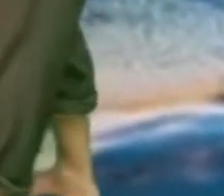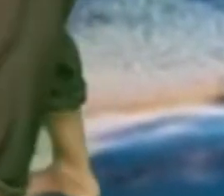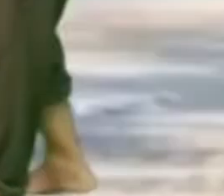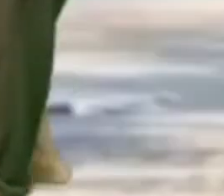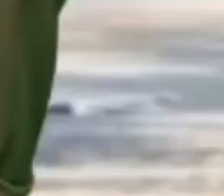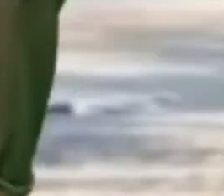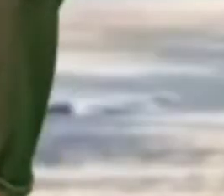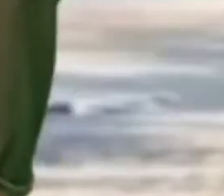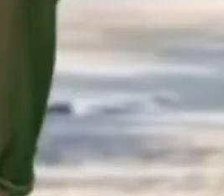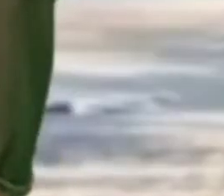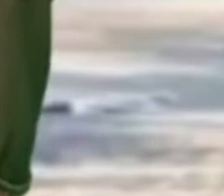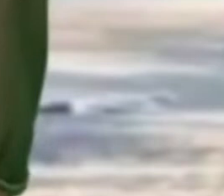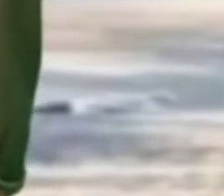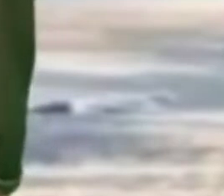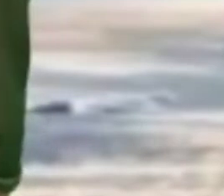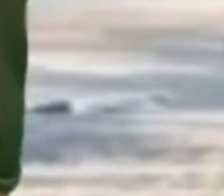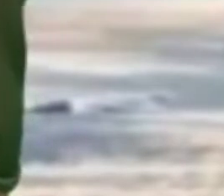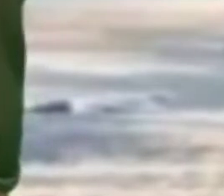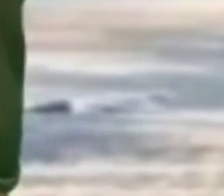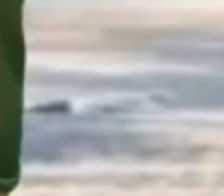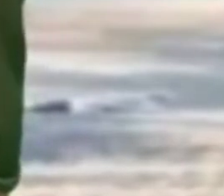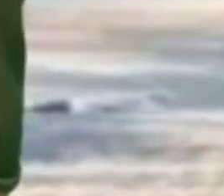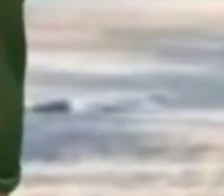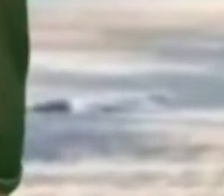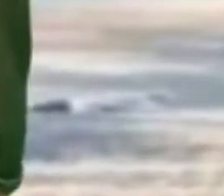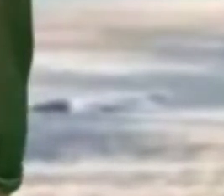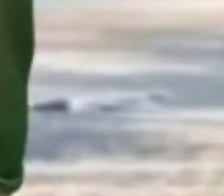Sudah sunnah orang